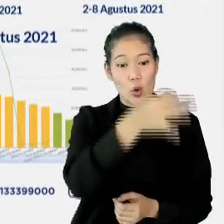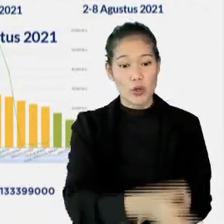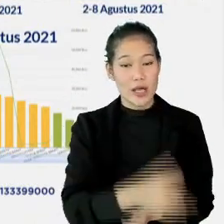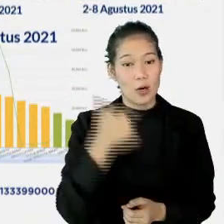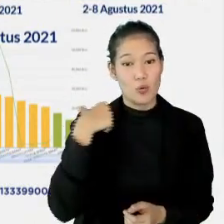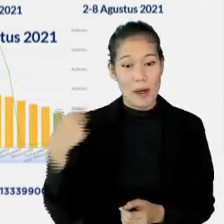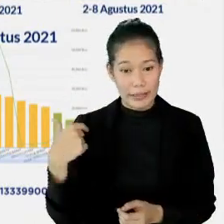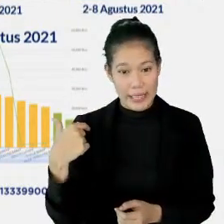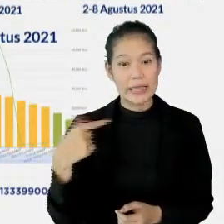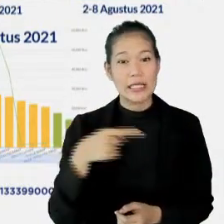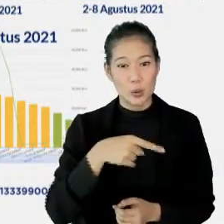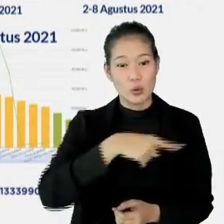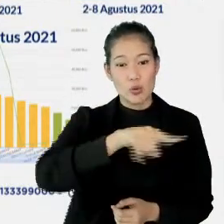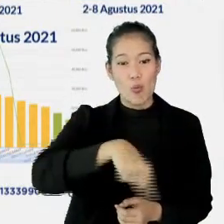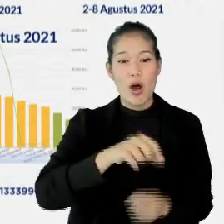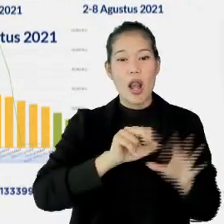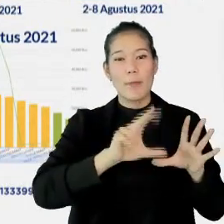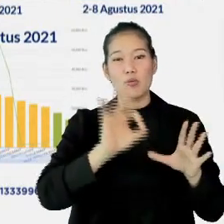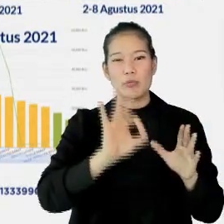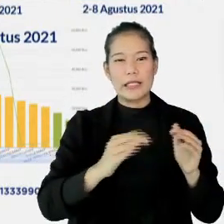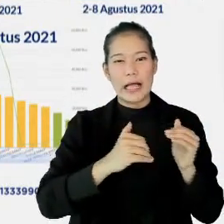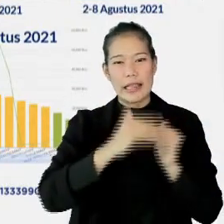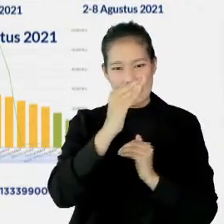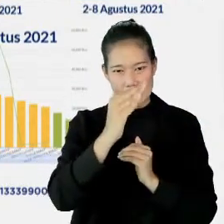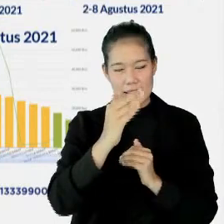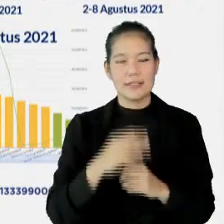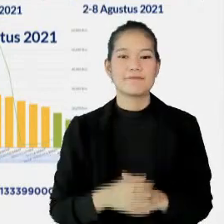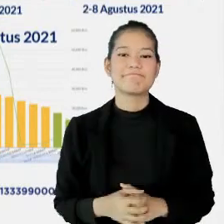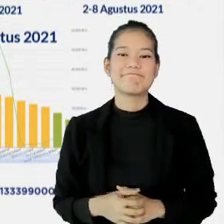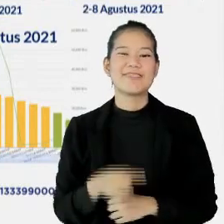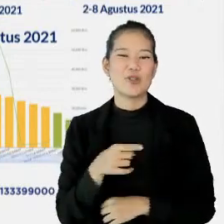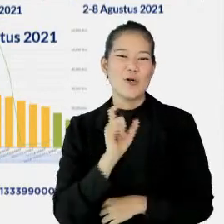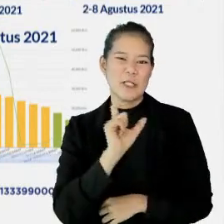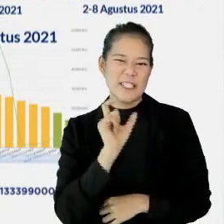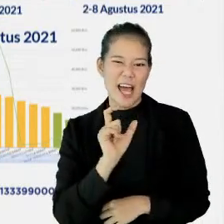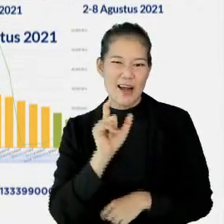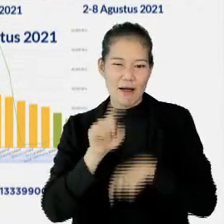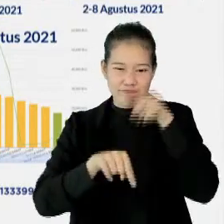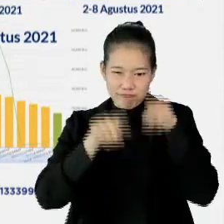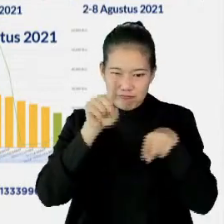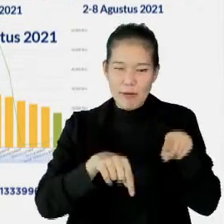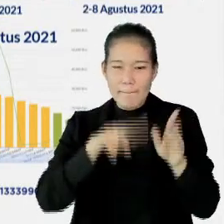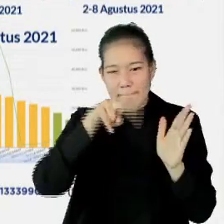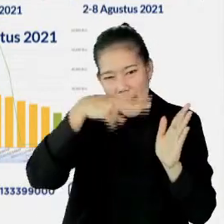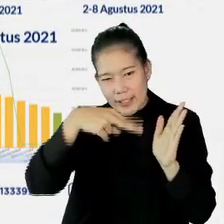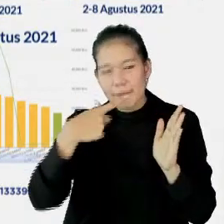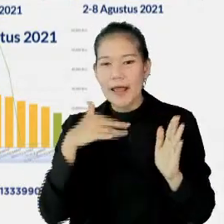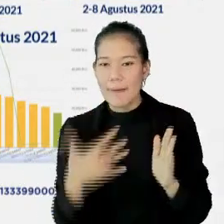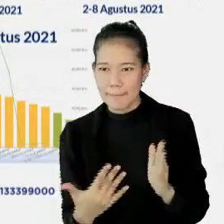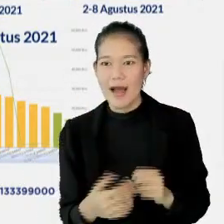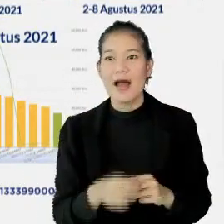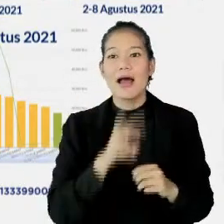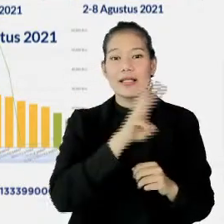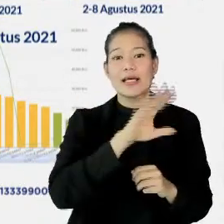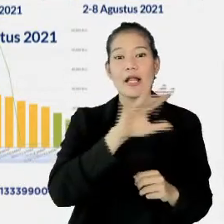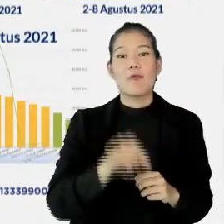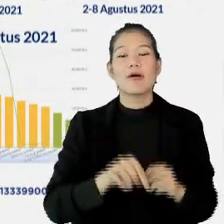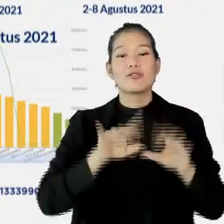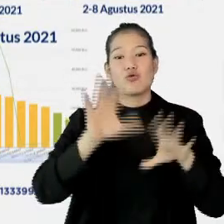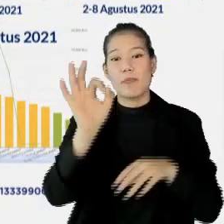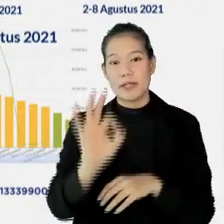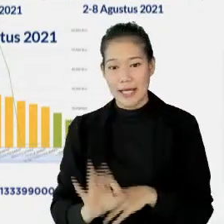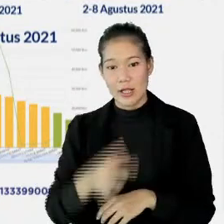kota yang ada di Indonesia bornya di atas 80%. Gitu ya, ini cara baca grafiknya seperti itu. Jadi ada